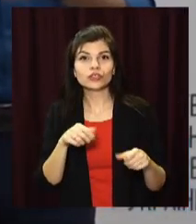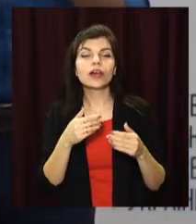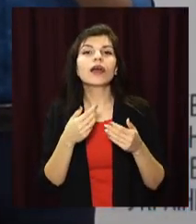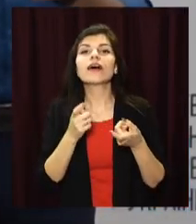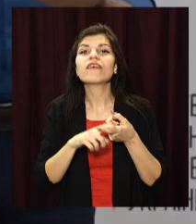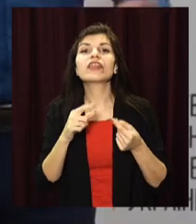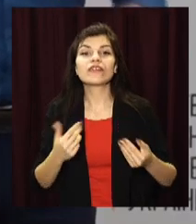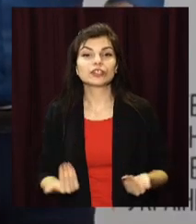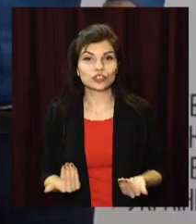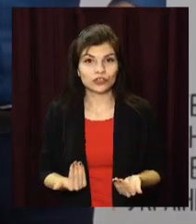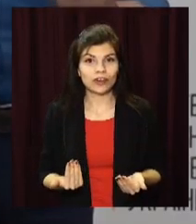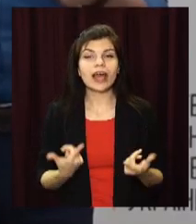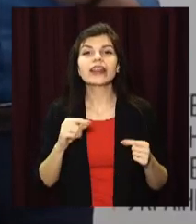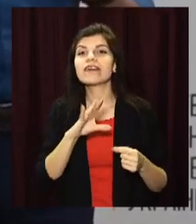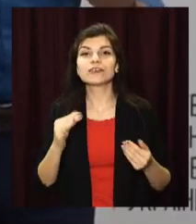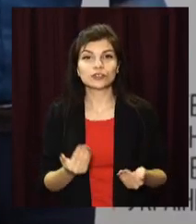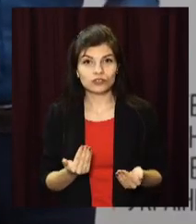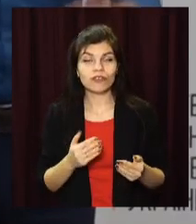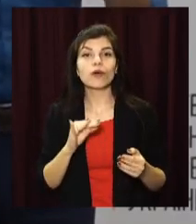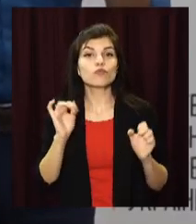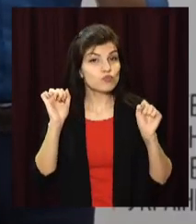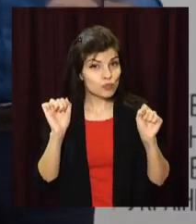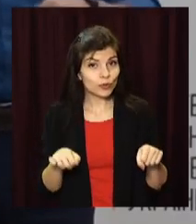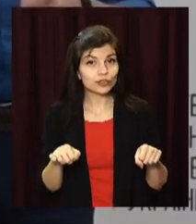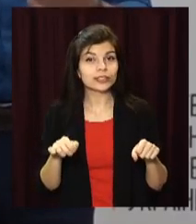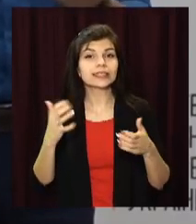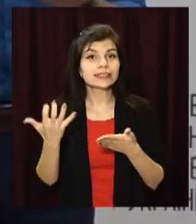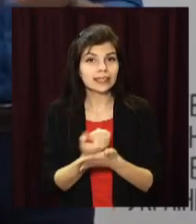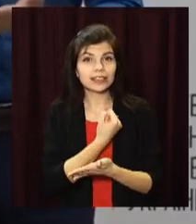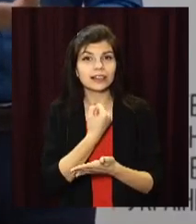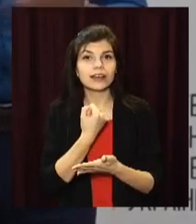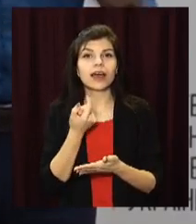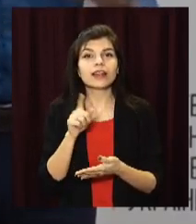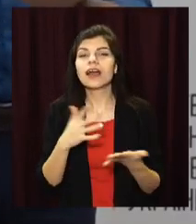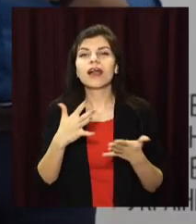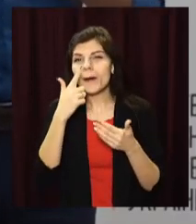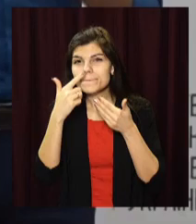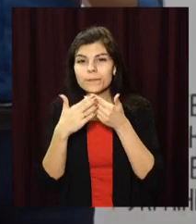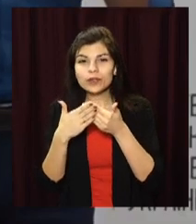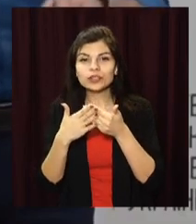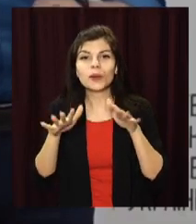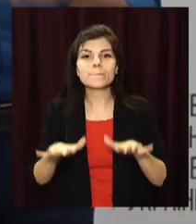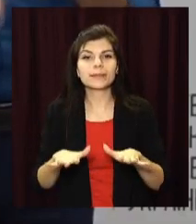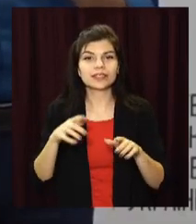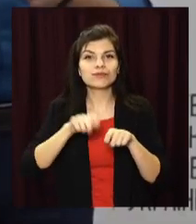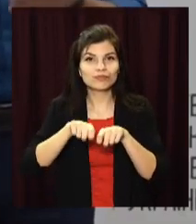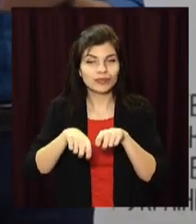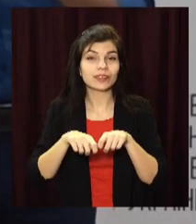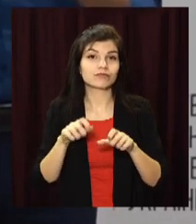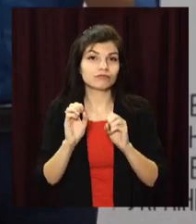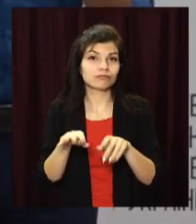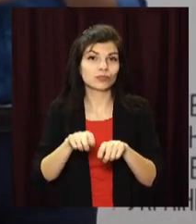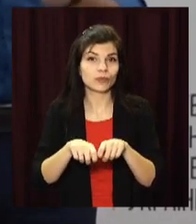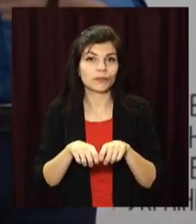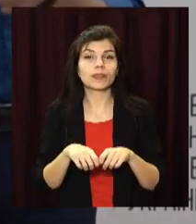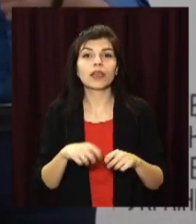де ви мешкаєте, де ви живете, можете знайти, який найближчий пункт тестування і піти зробити тест. Ми